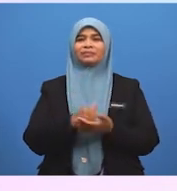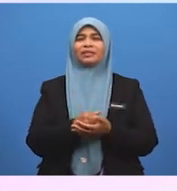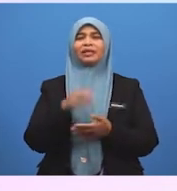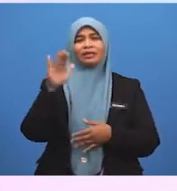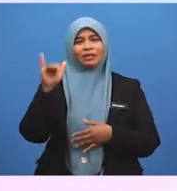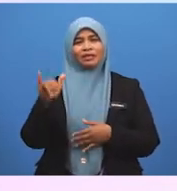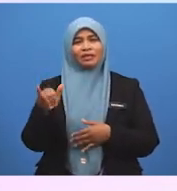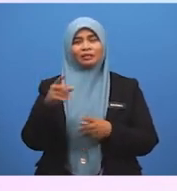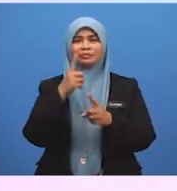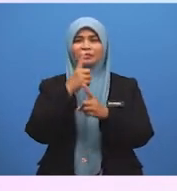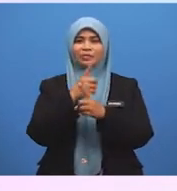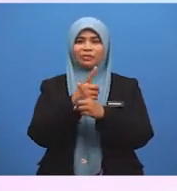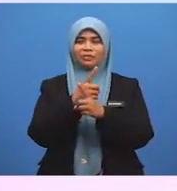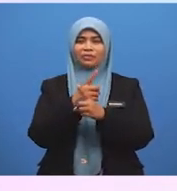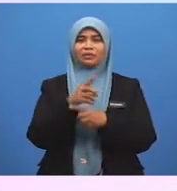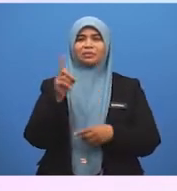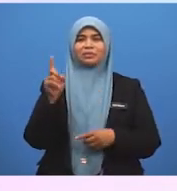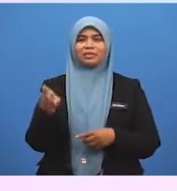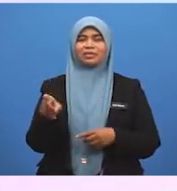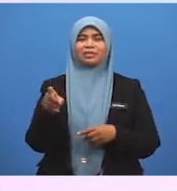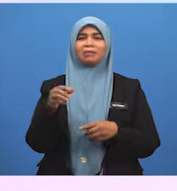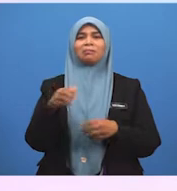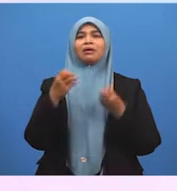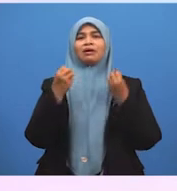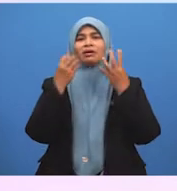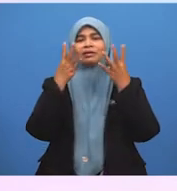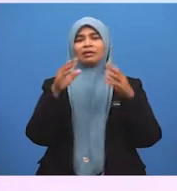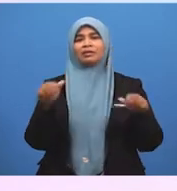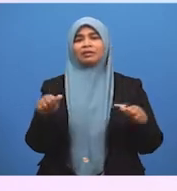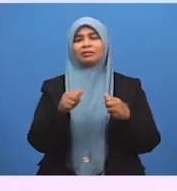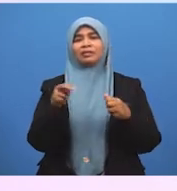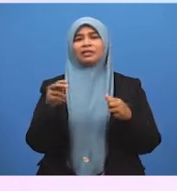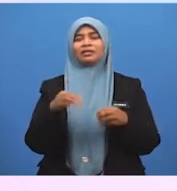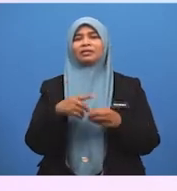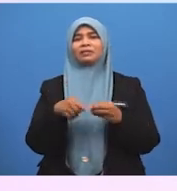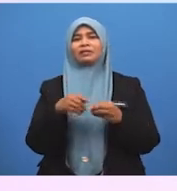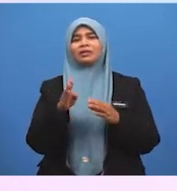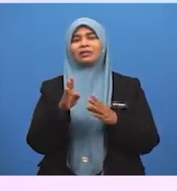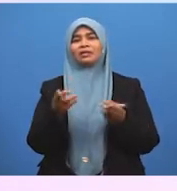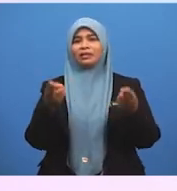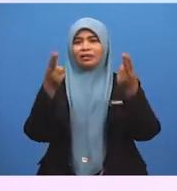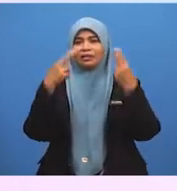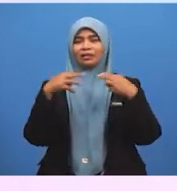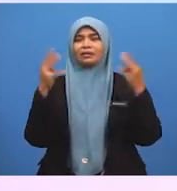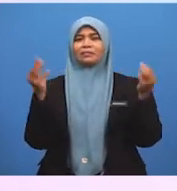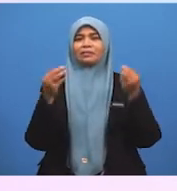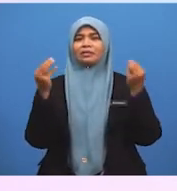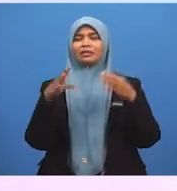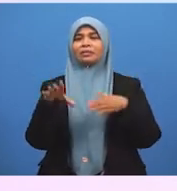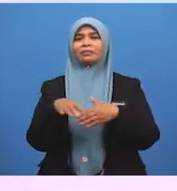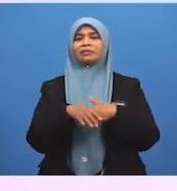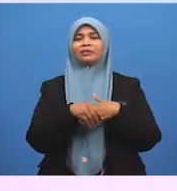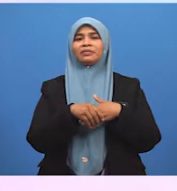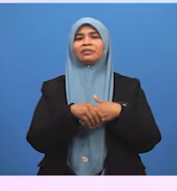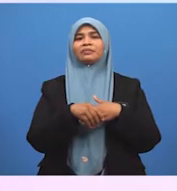Ya, betul. Mesti banyak amalan apabila menghadiri majlis